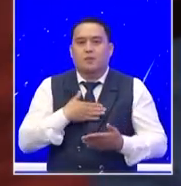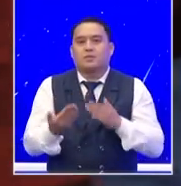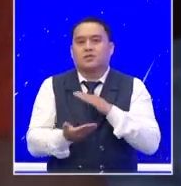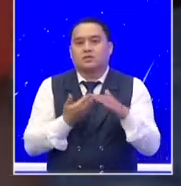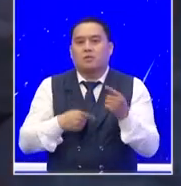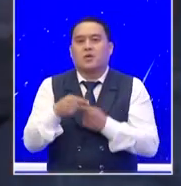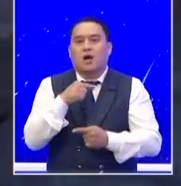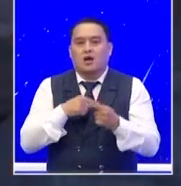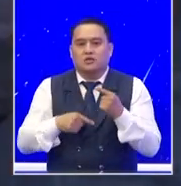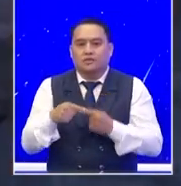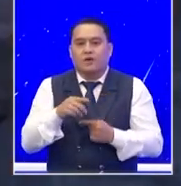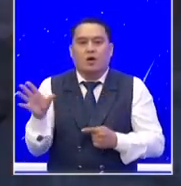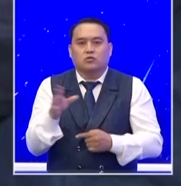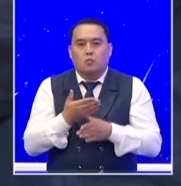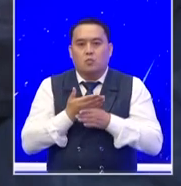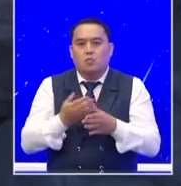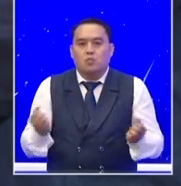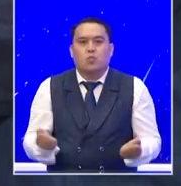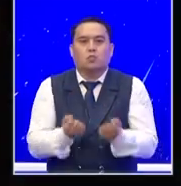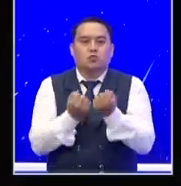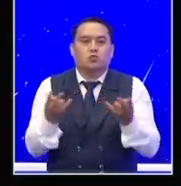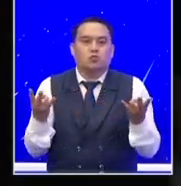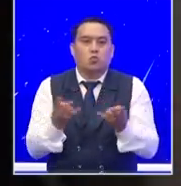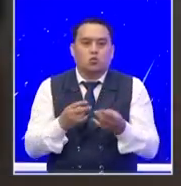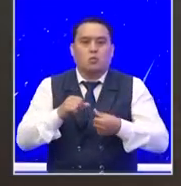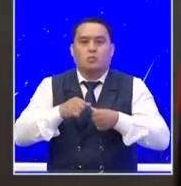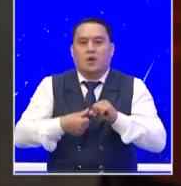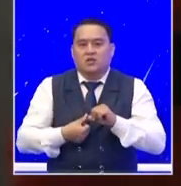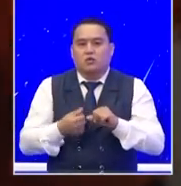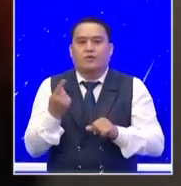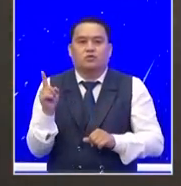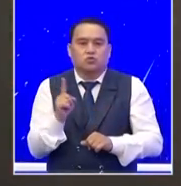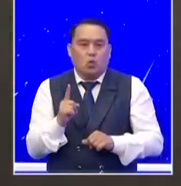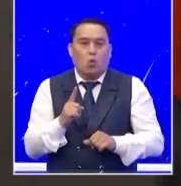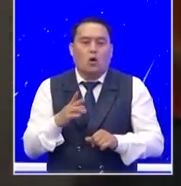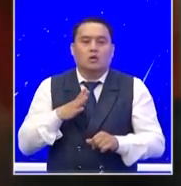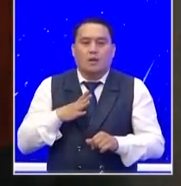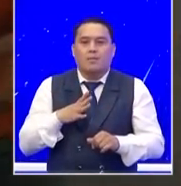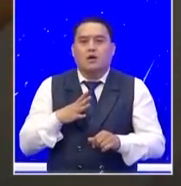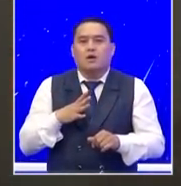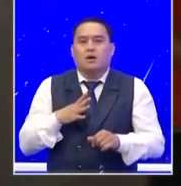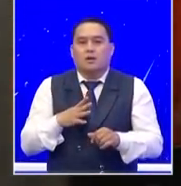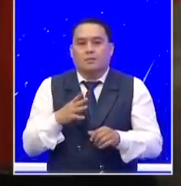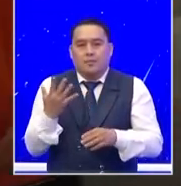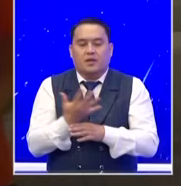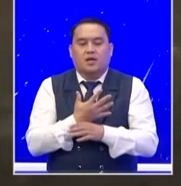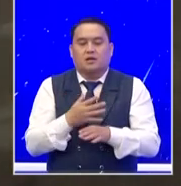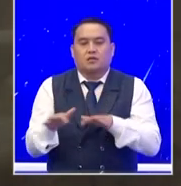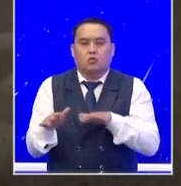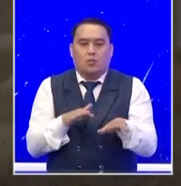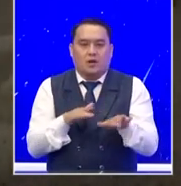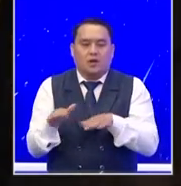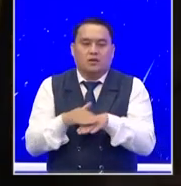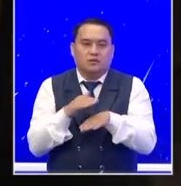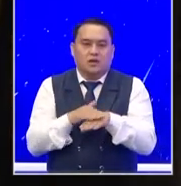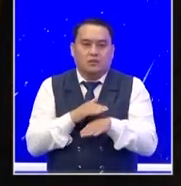призываем бизнесменов и предпринимателей оказывать помощь нуждающимся на постоянной основе. К слову, это уже их пятая подобная